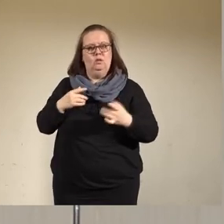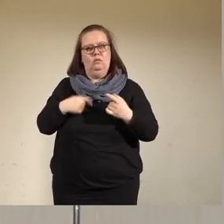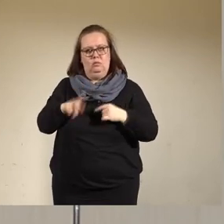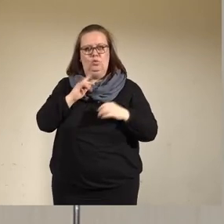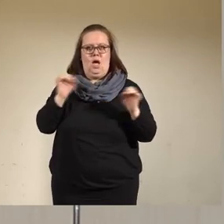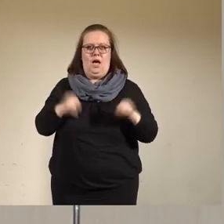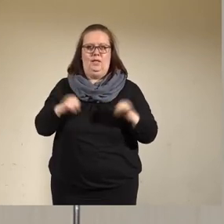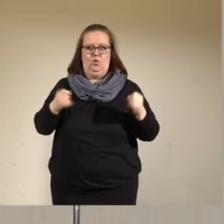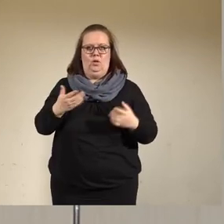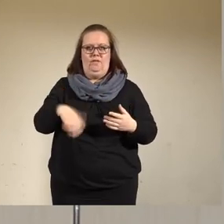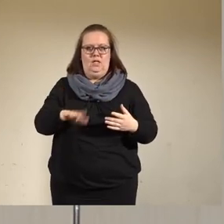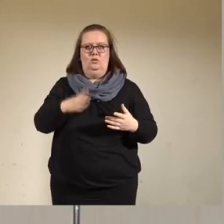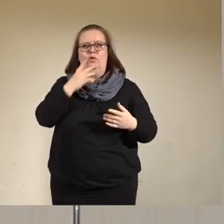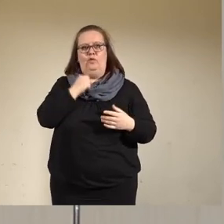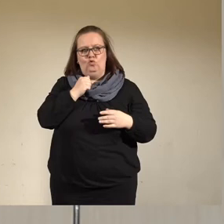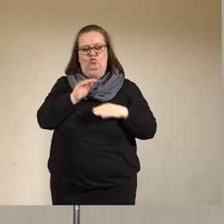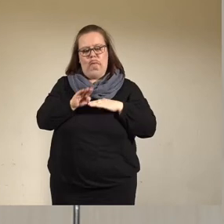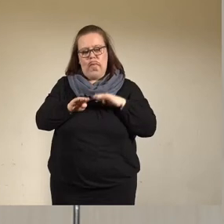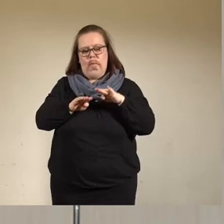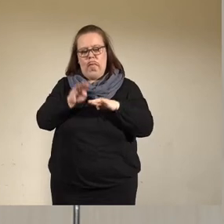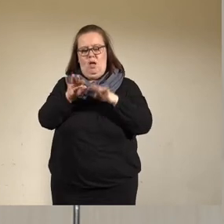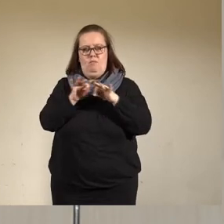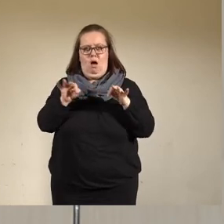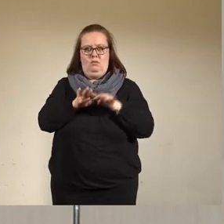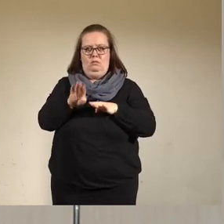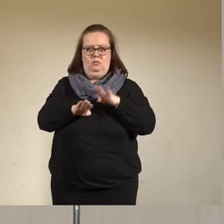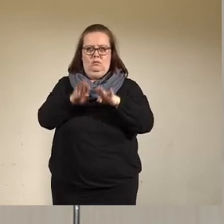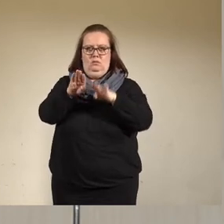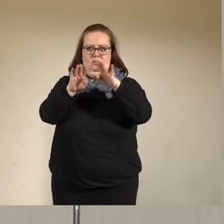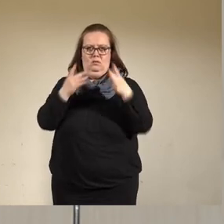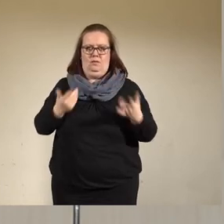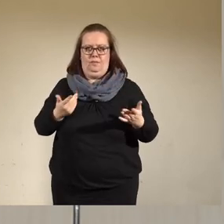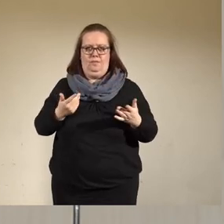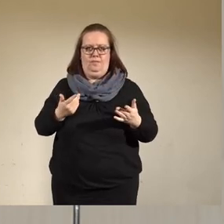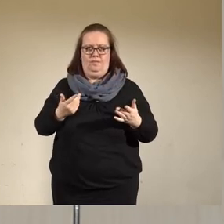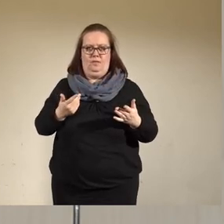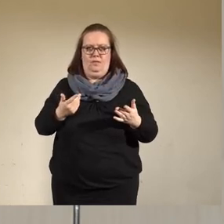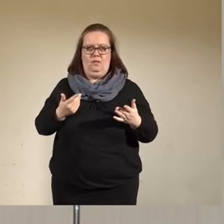eine Einigung, sondern eine angemessene Erhöhung. Und